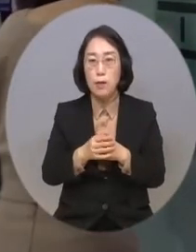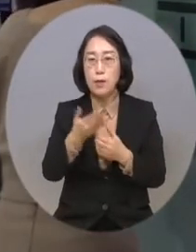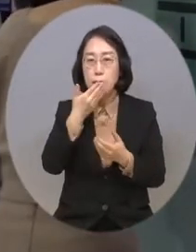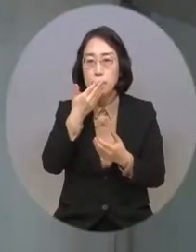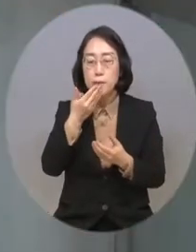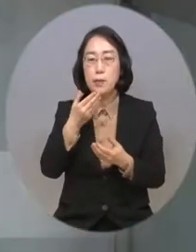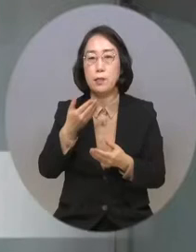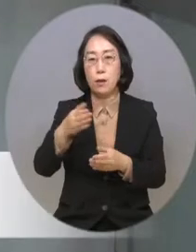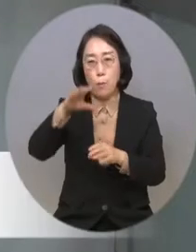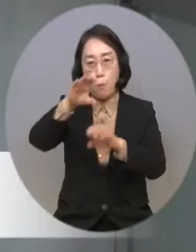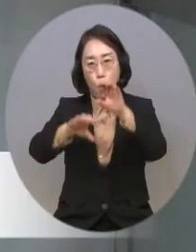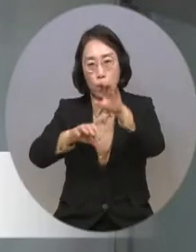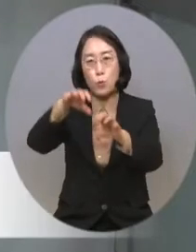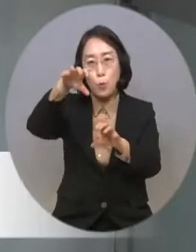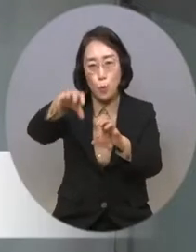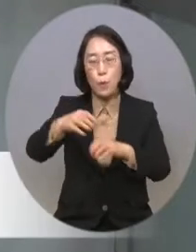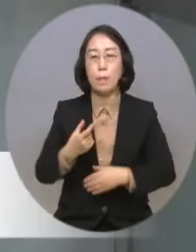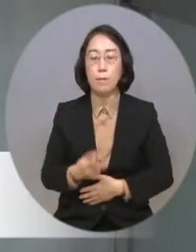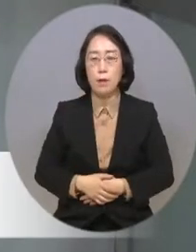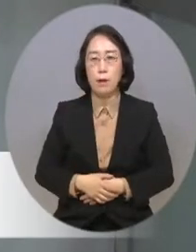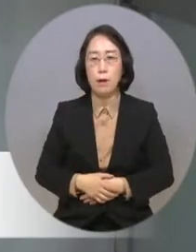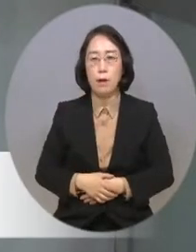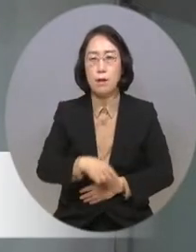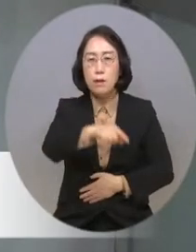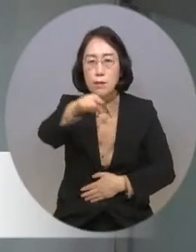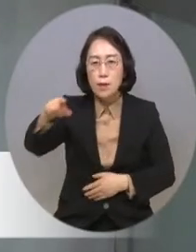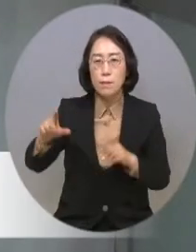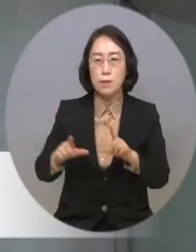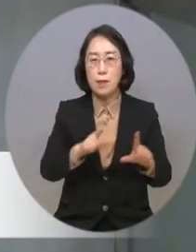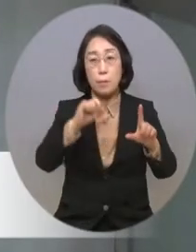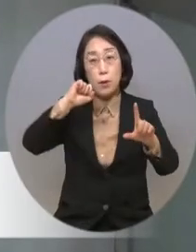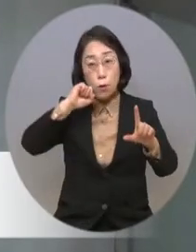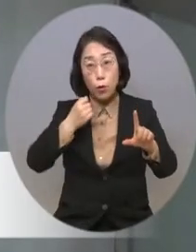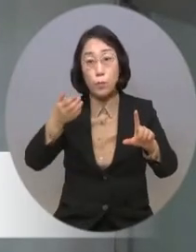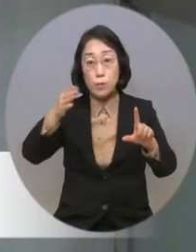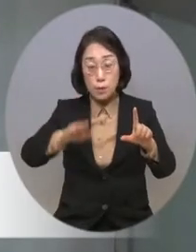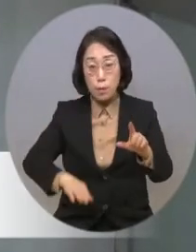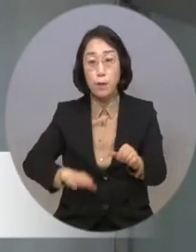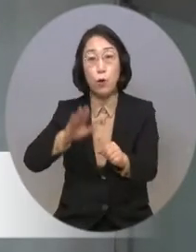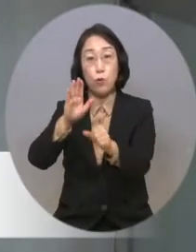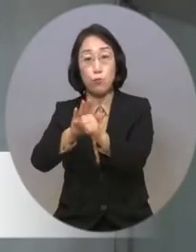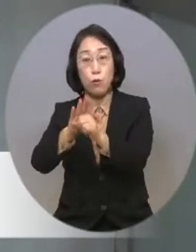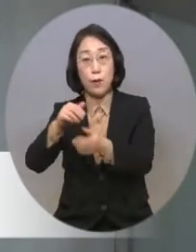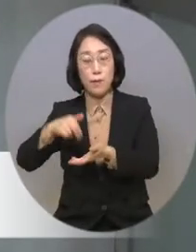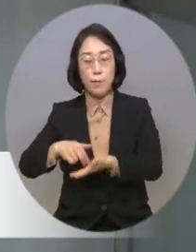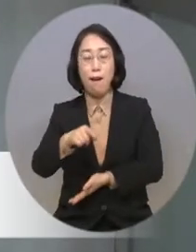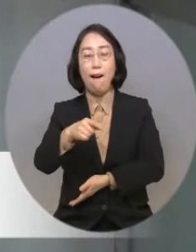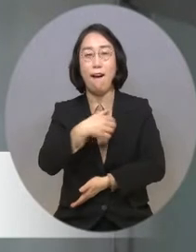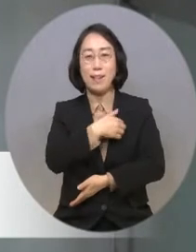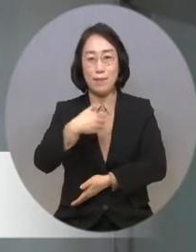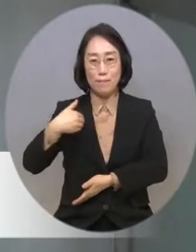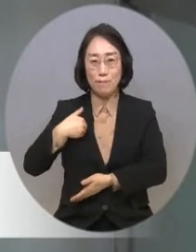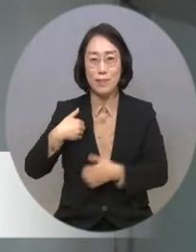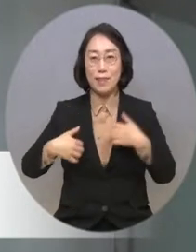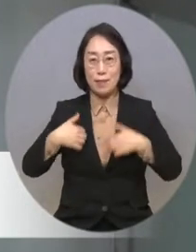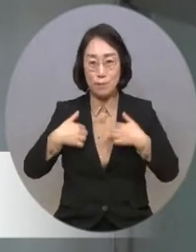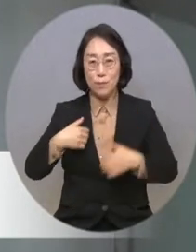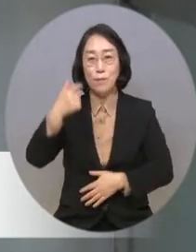셈입니다. 지역 주민의 어려운 삶이 변할 것이고 후원하는 사람들에게서는 후원하는 기쁨을 느낄